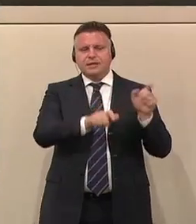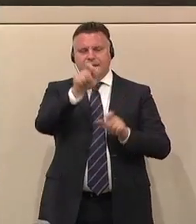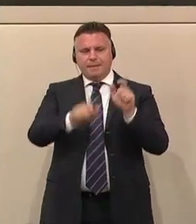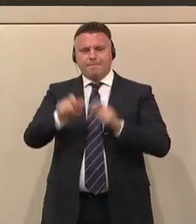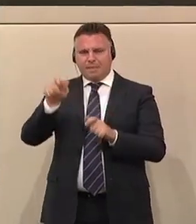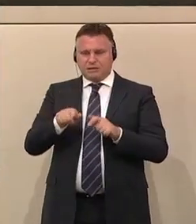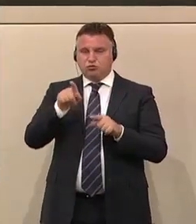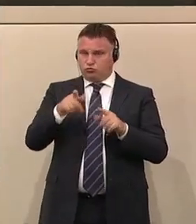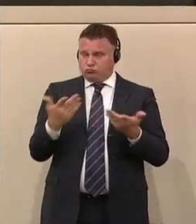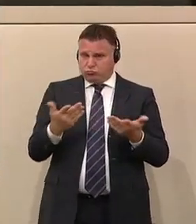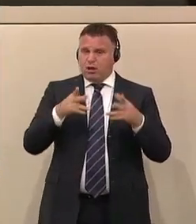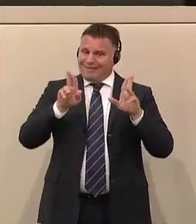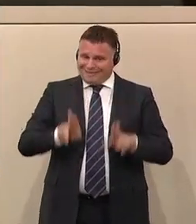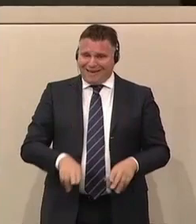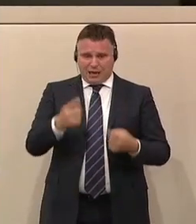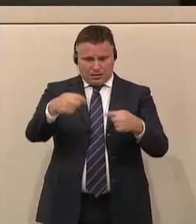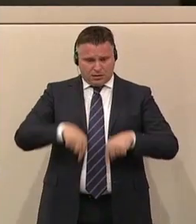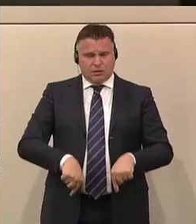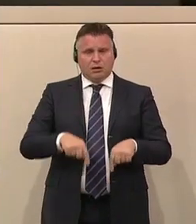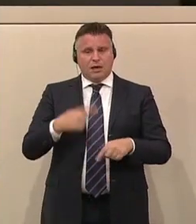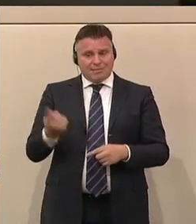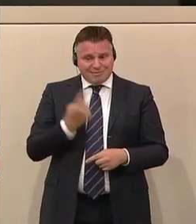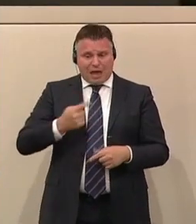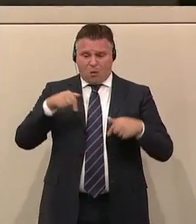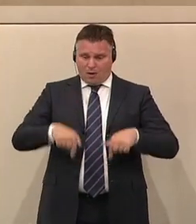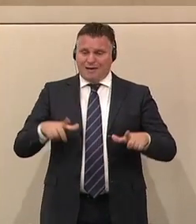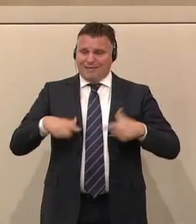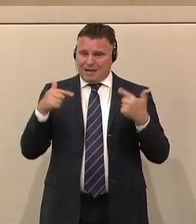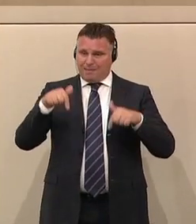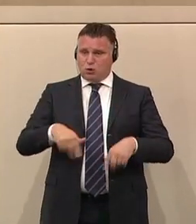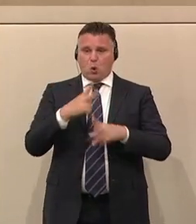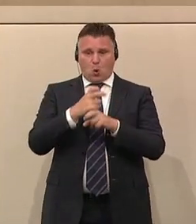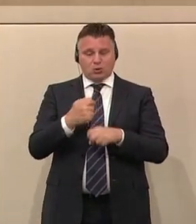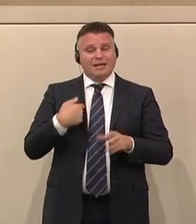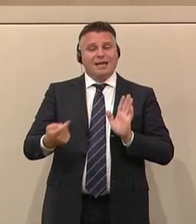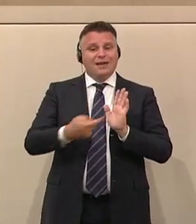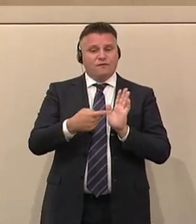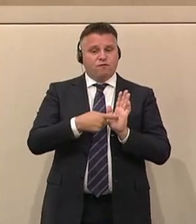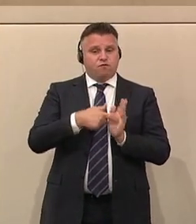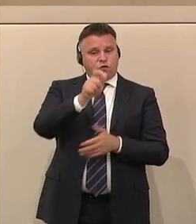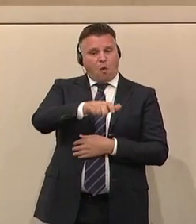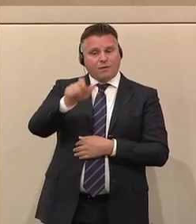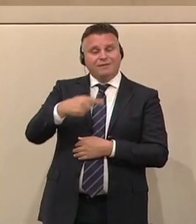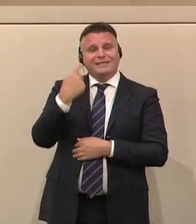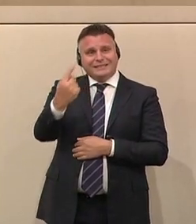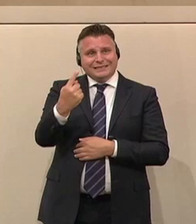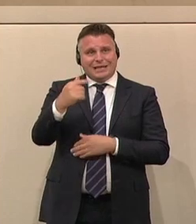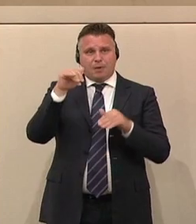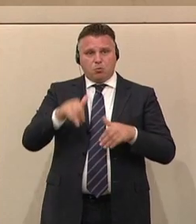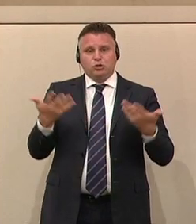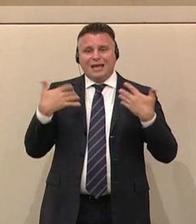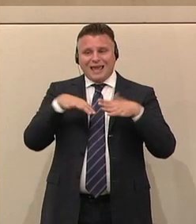die rechtmäßig und dauerhaft in unserem Land leben, wird eingefordert, dass sie sich aktiv um